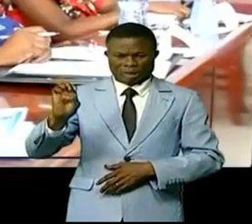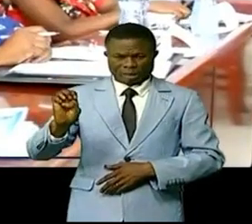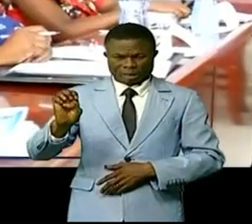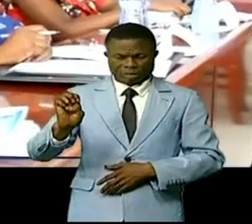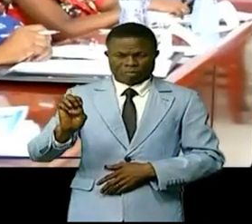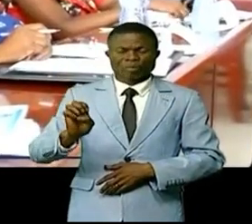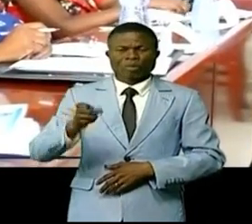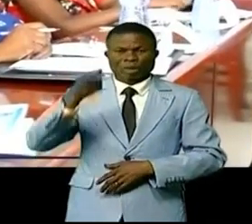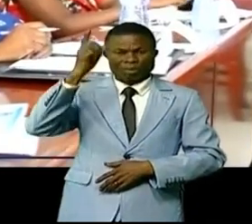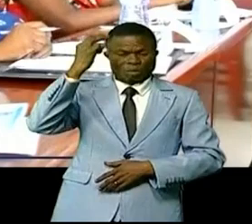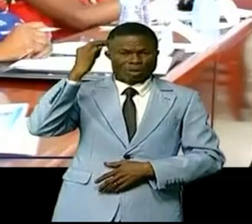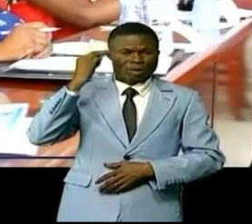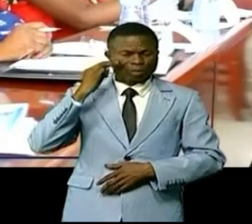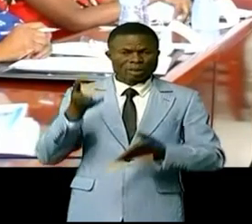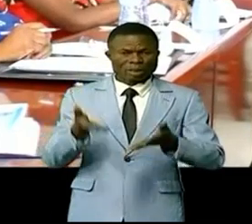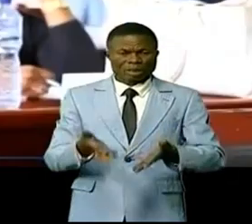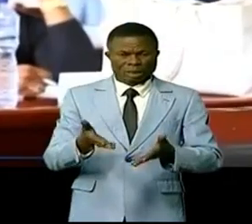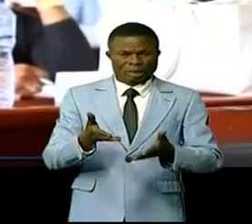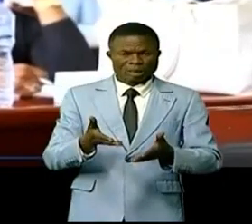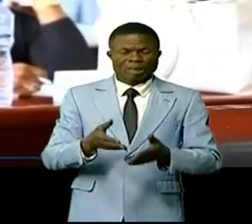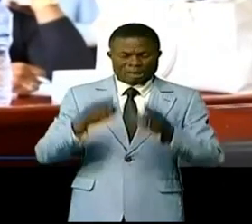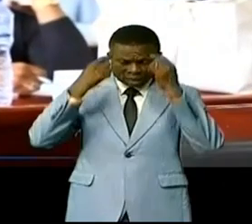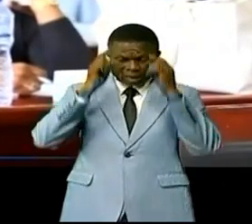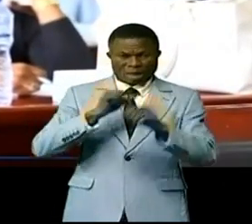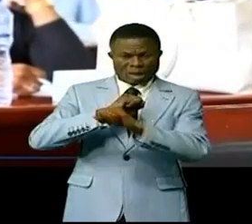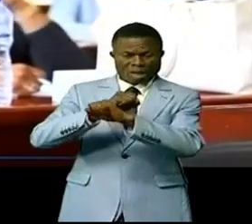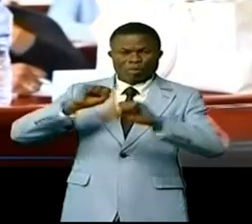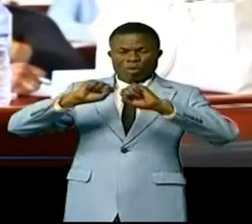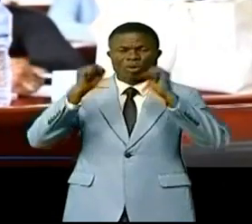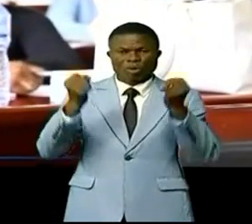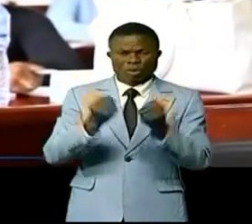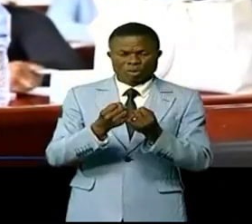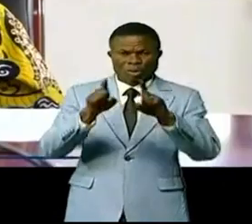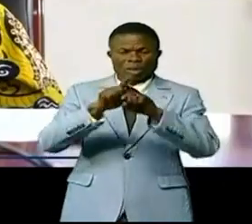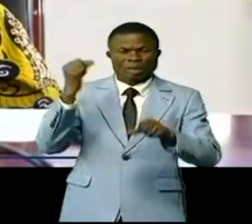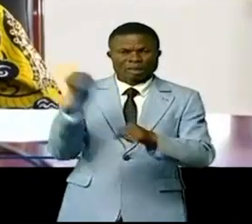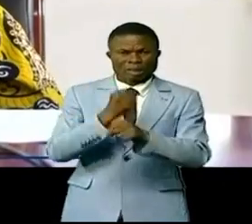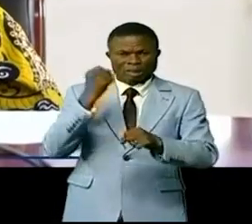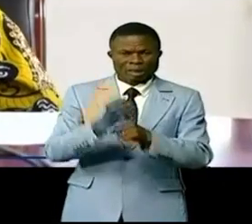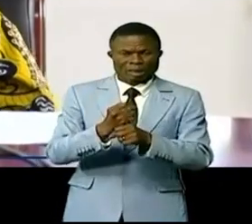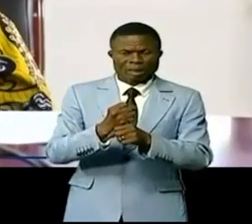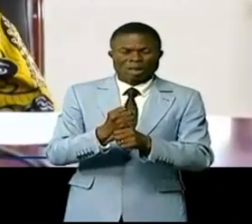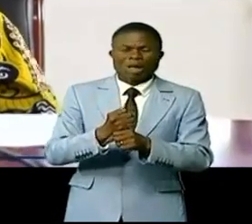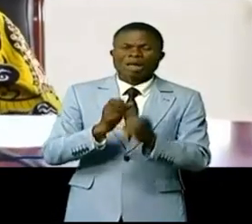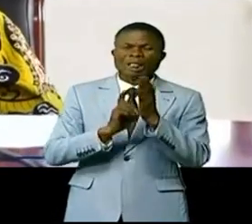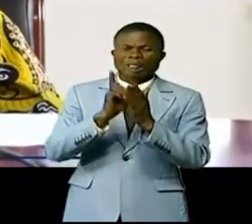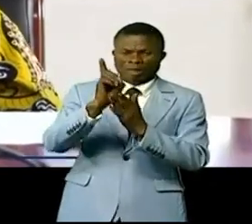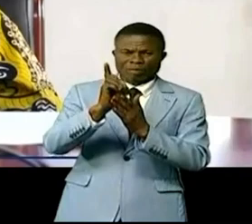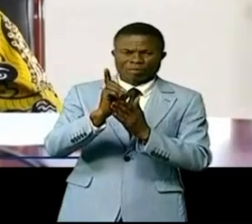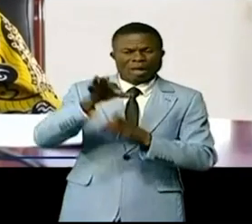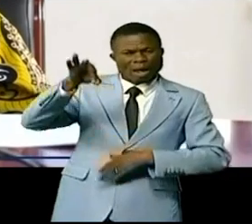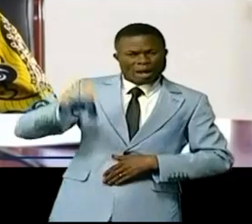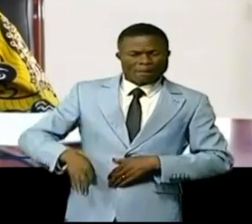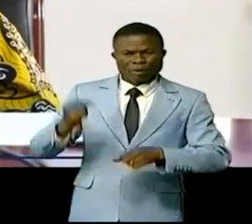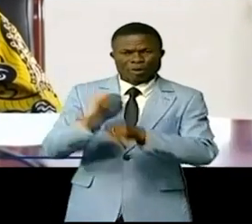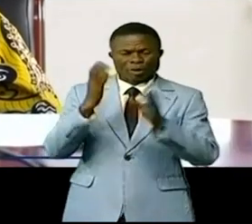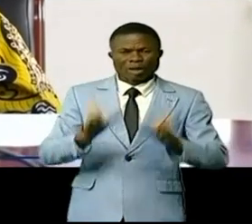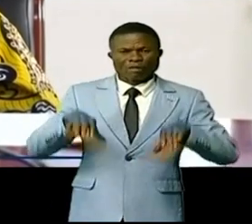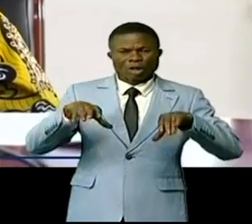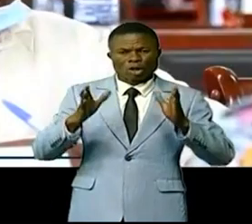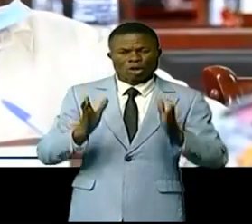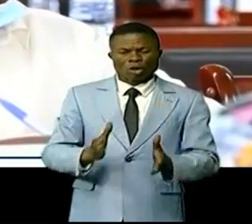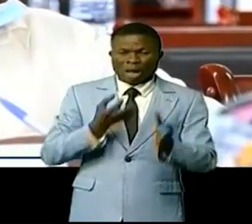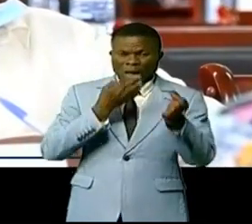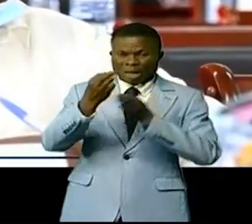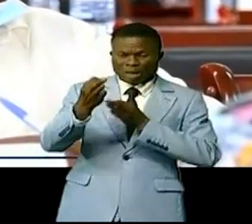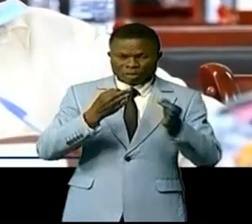patronne de l'emploi en RDC qui tient à la protection sociale et à l'emploi décent en faveur des travailleurs congolais a indiqué